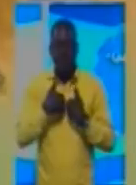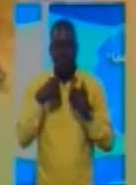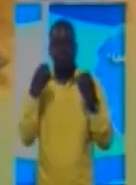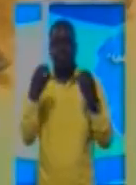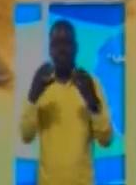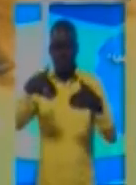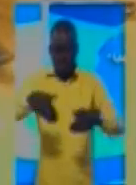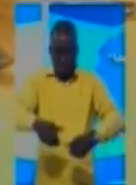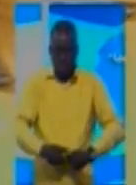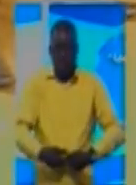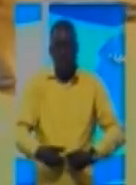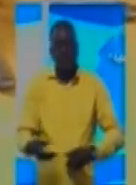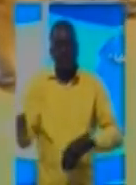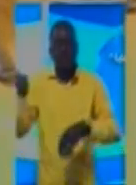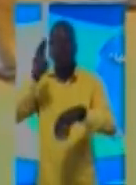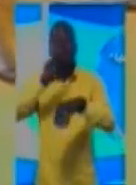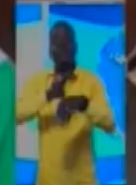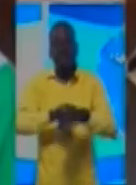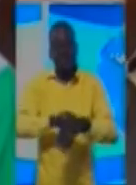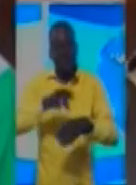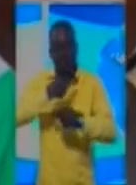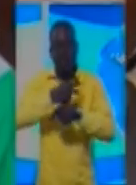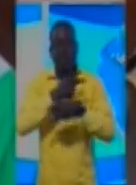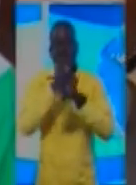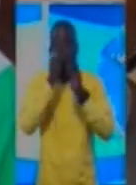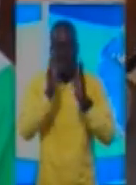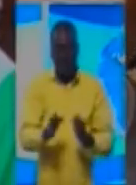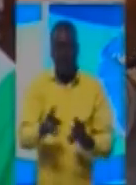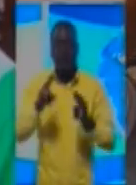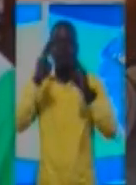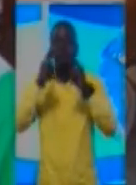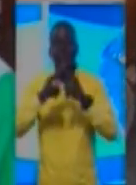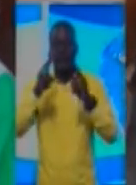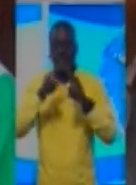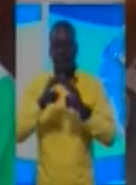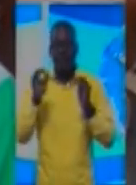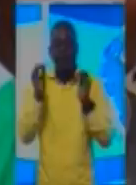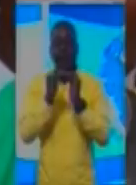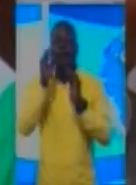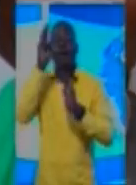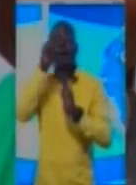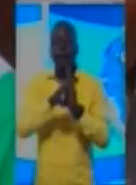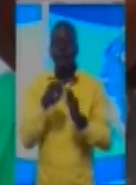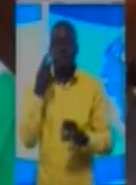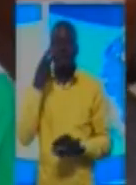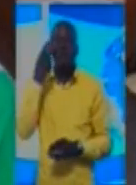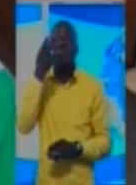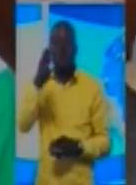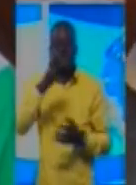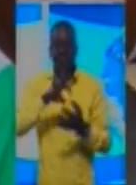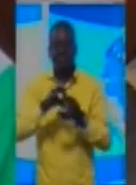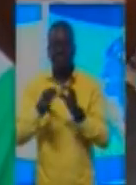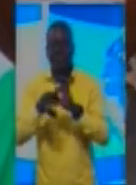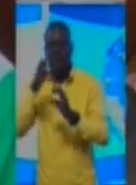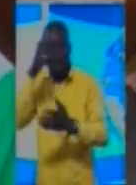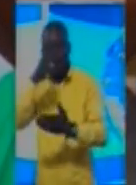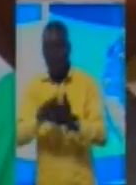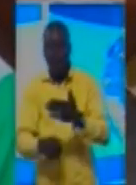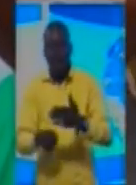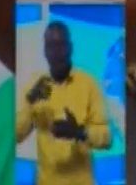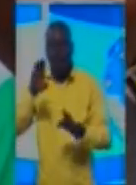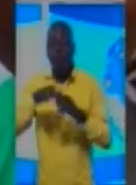aujourd'hui qui seront mis à la disposition surtout des producteurs en milieu rural. Et également voir dans toute la chaîne de valeur comment on